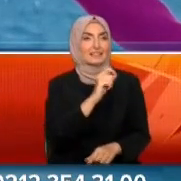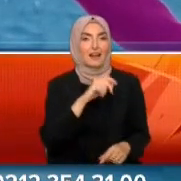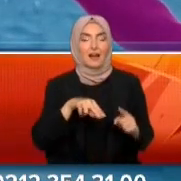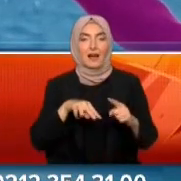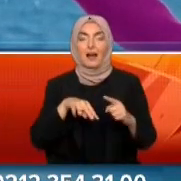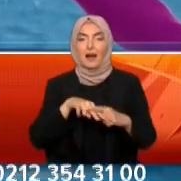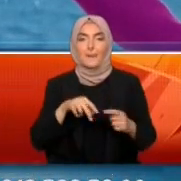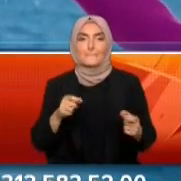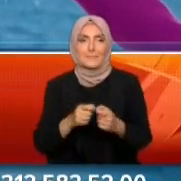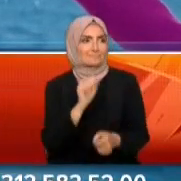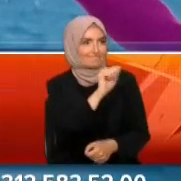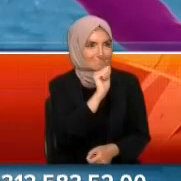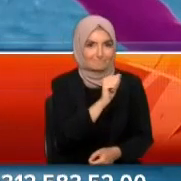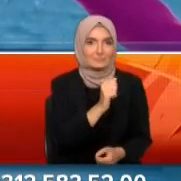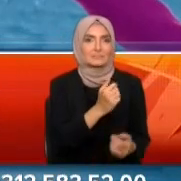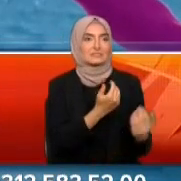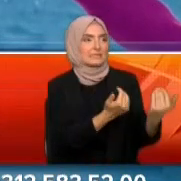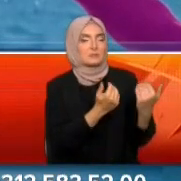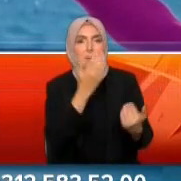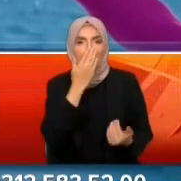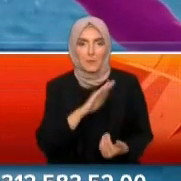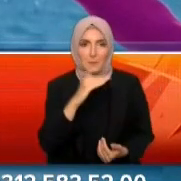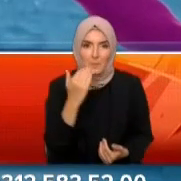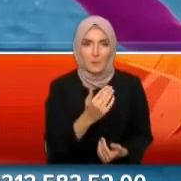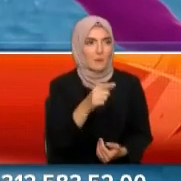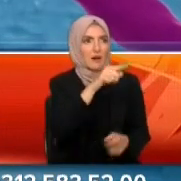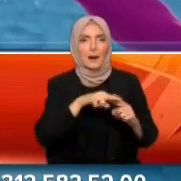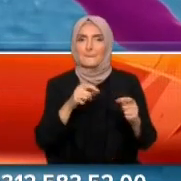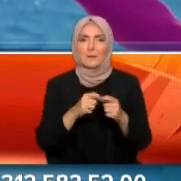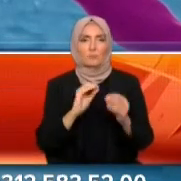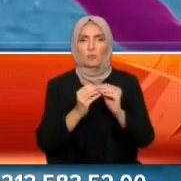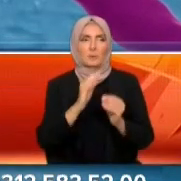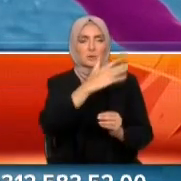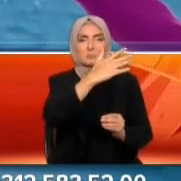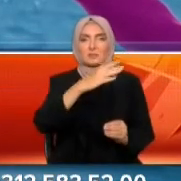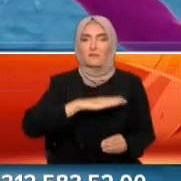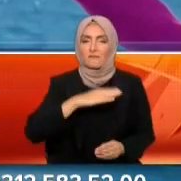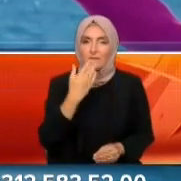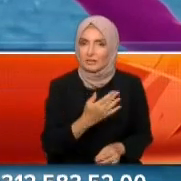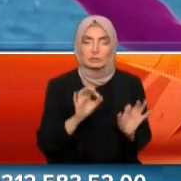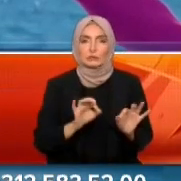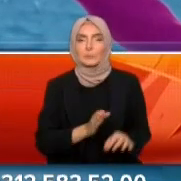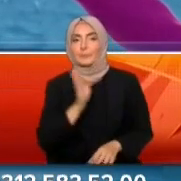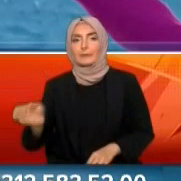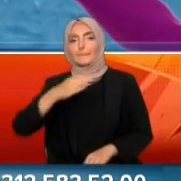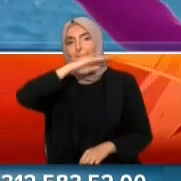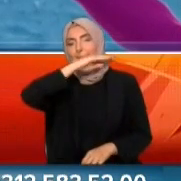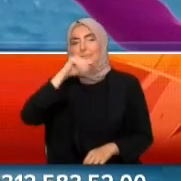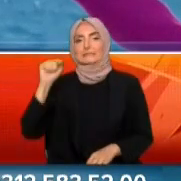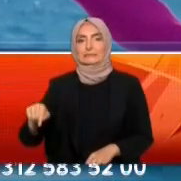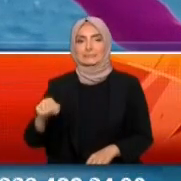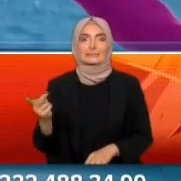Birliği'ne koştular. Birliğin derdi başından aşkın zaten. Sonuçta soluğu Mısır'da aldılar. İki ülkenin dışişleri